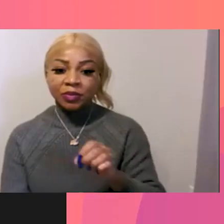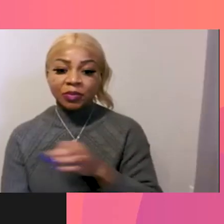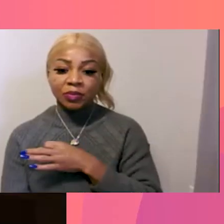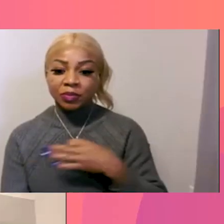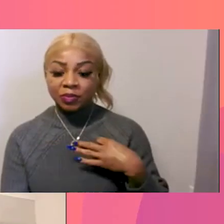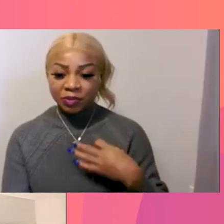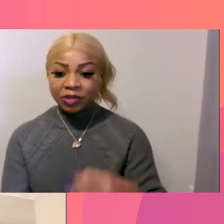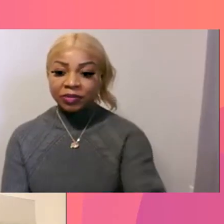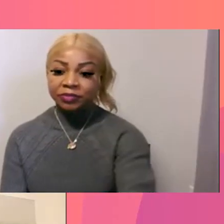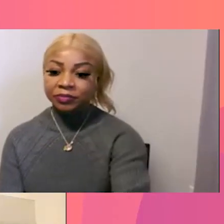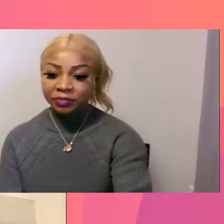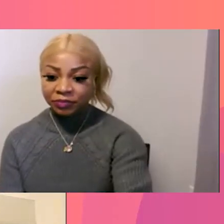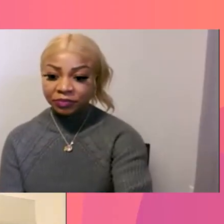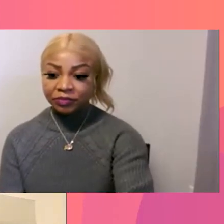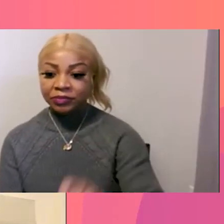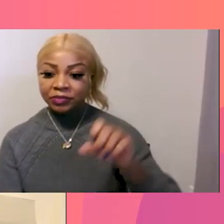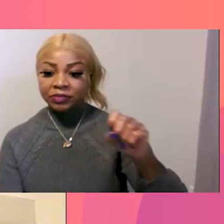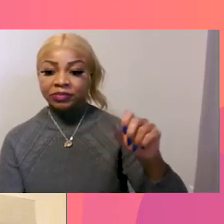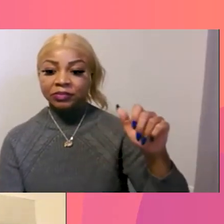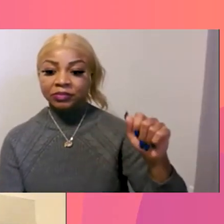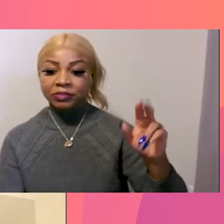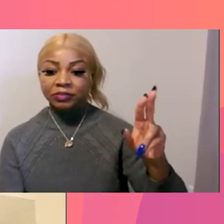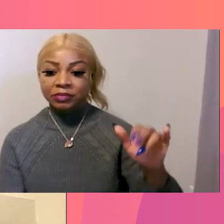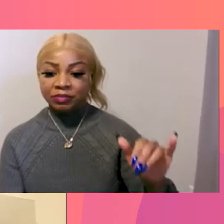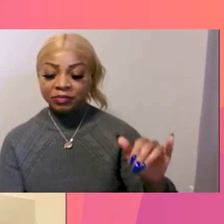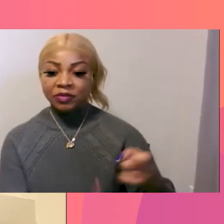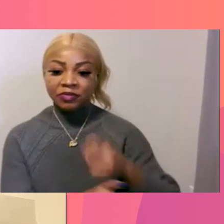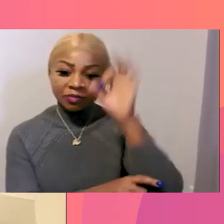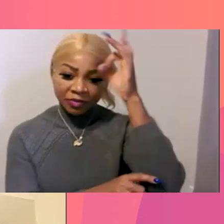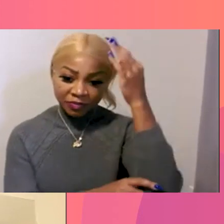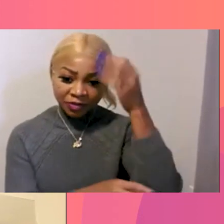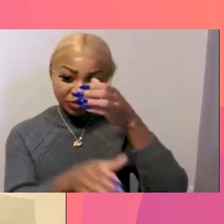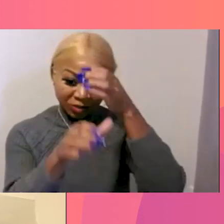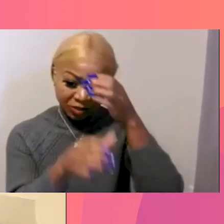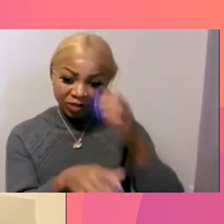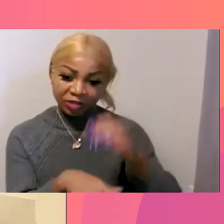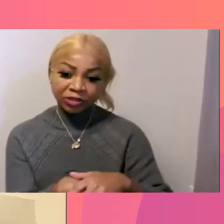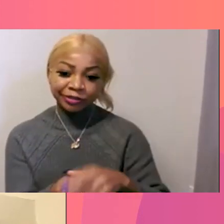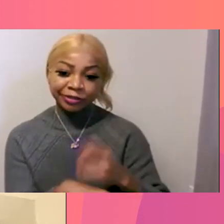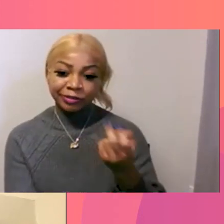Et je suis ravie donc d'inviter mon collègue Sabri